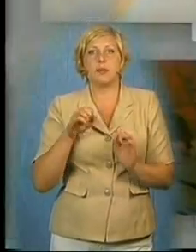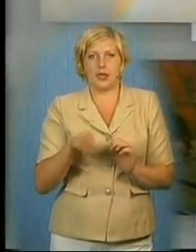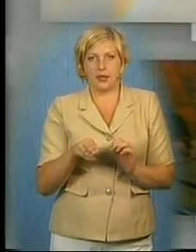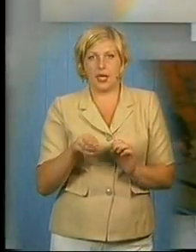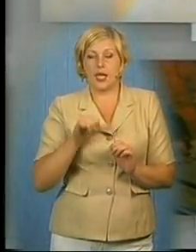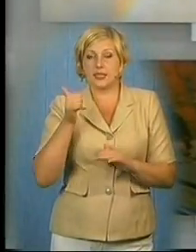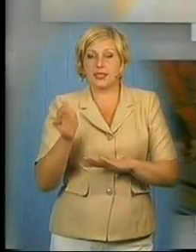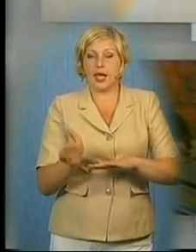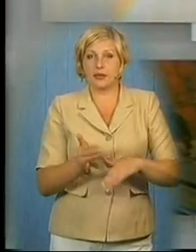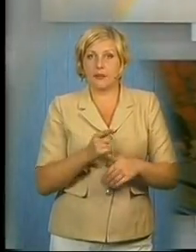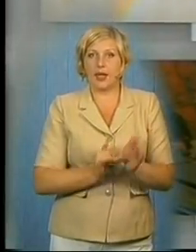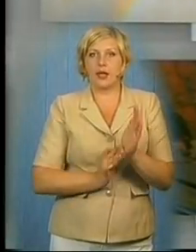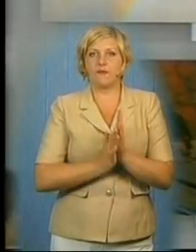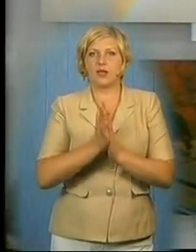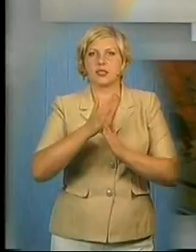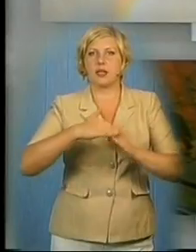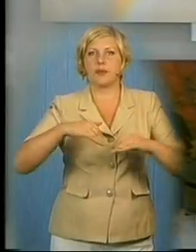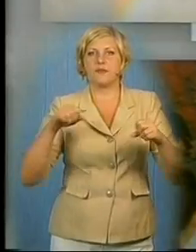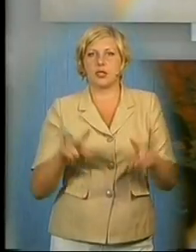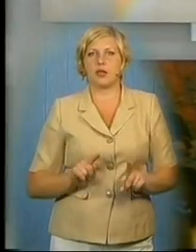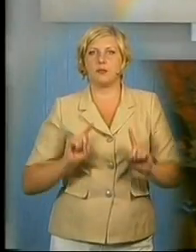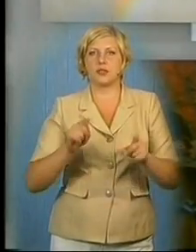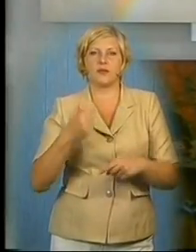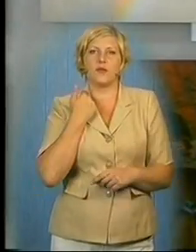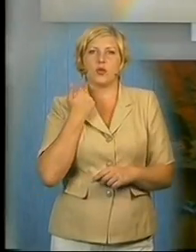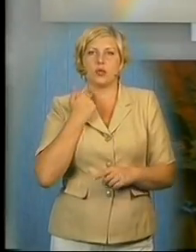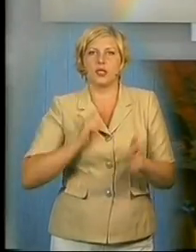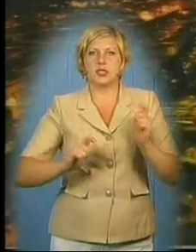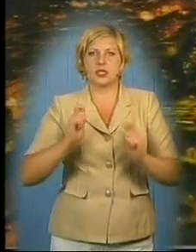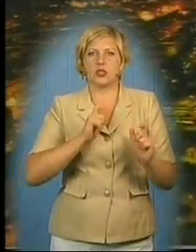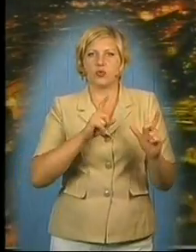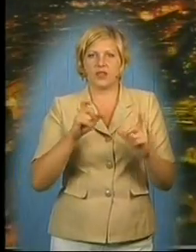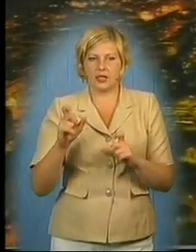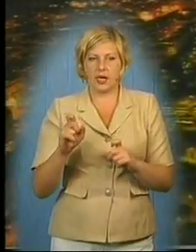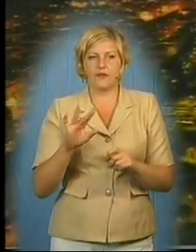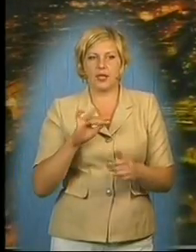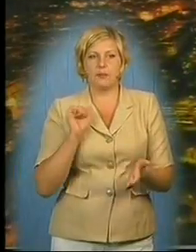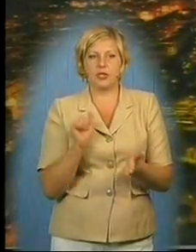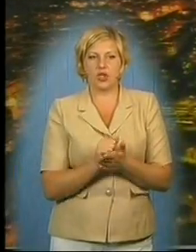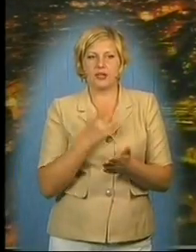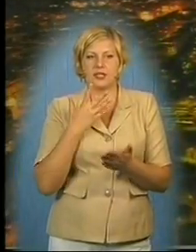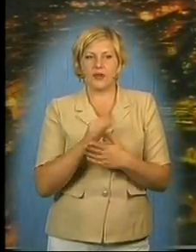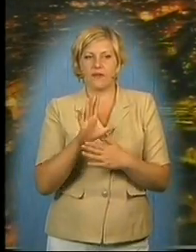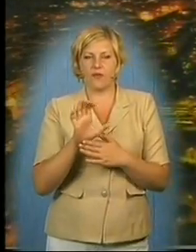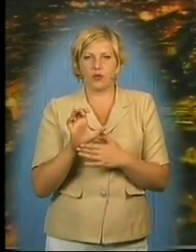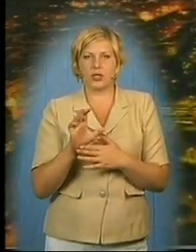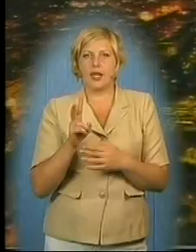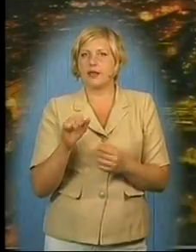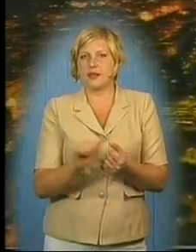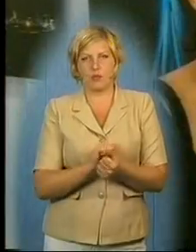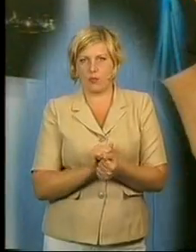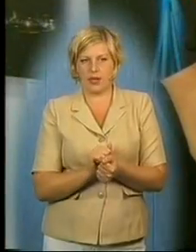С годами девушка выросла профессионально, поступила в Лондонский институт фотографии и печатает свои фото уже не на